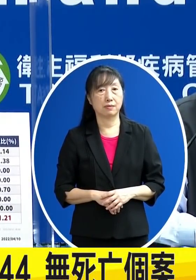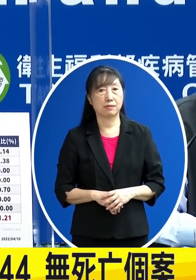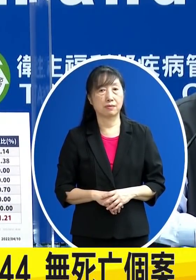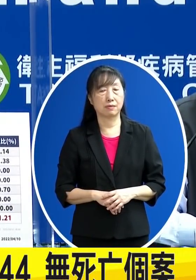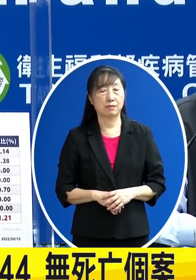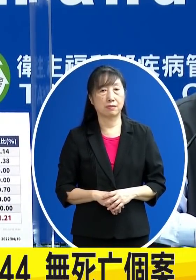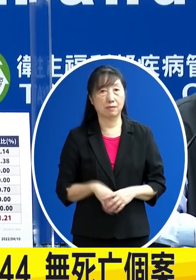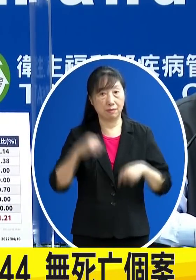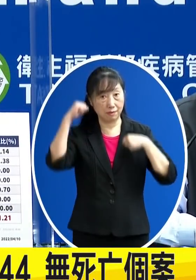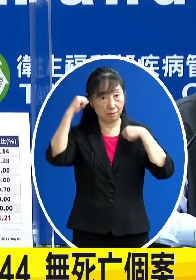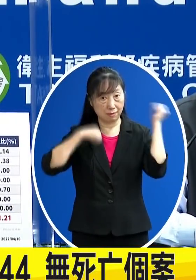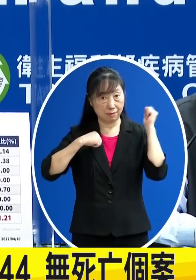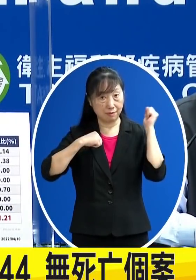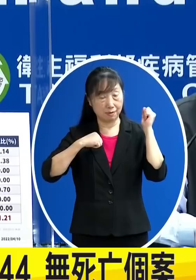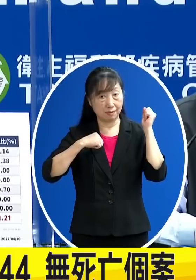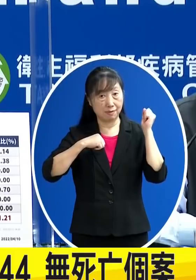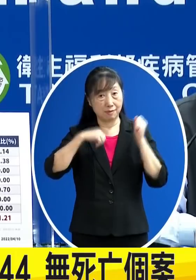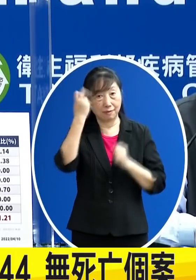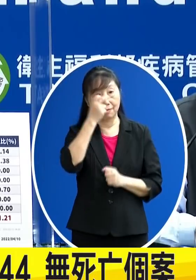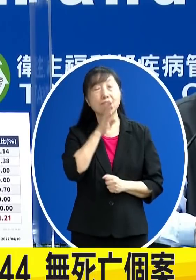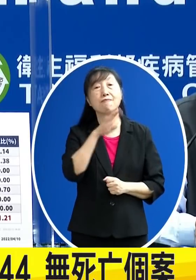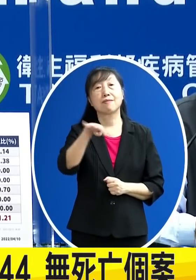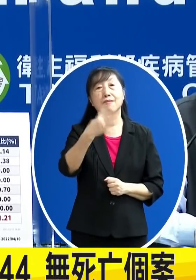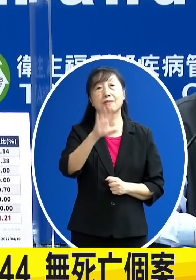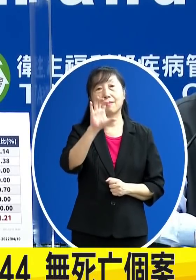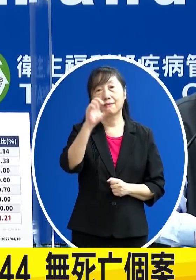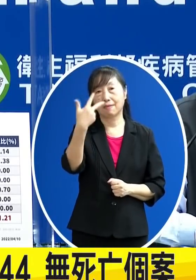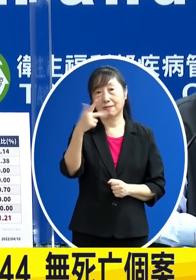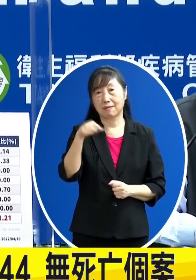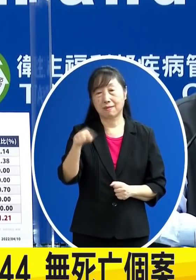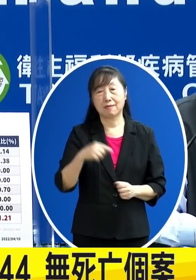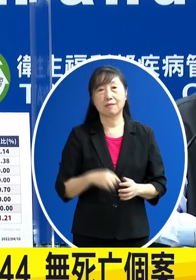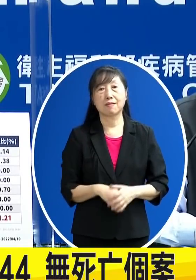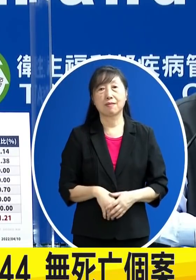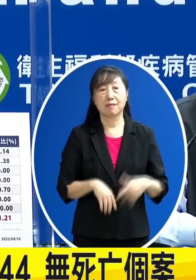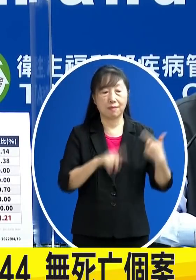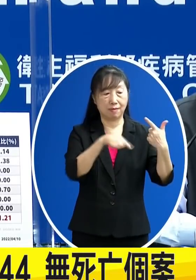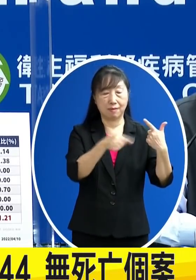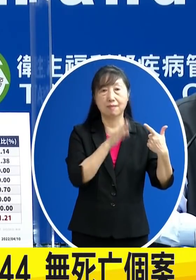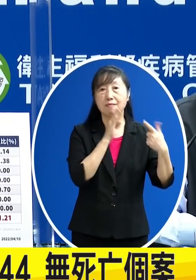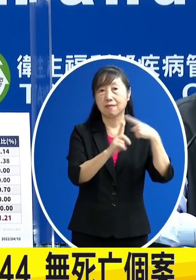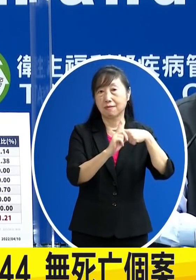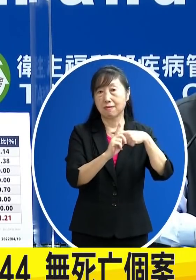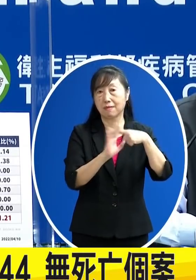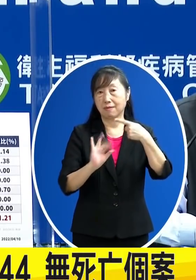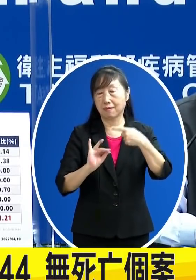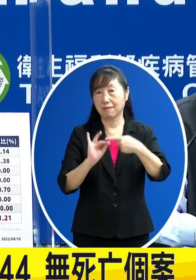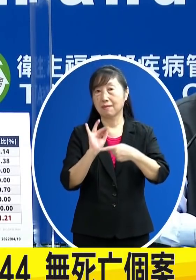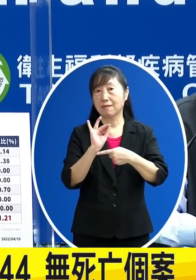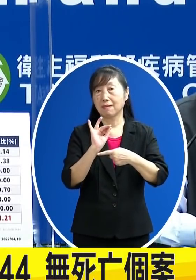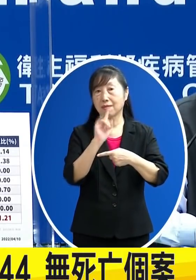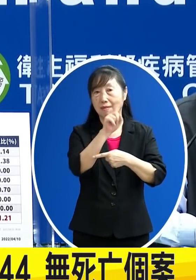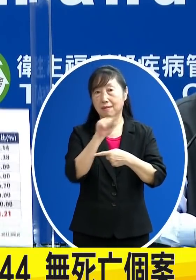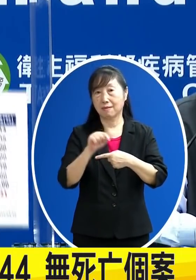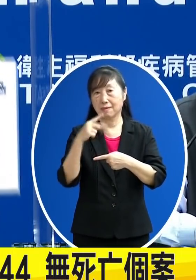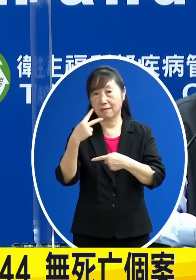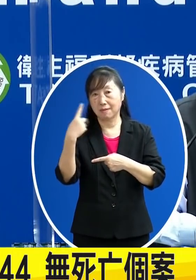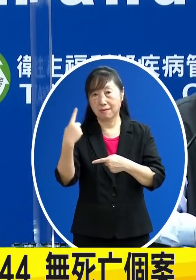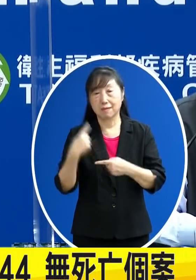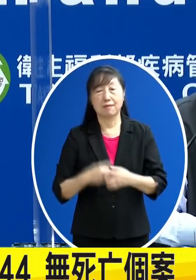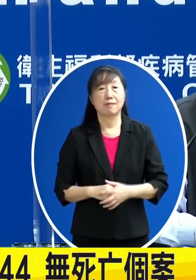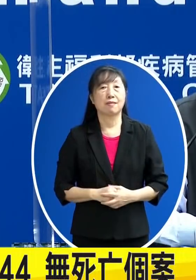好，那早上检验的497人，那有6人阳性，那百分比